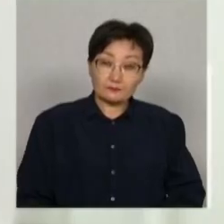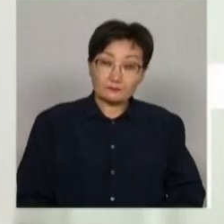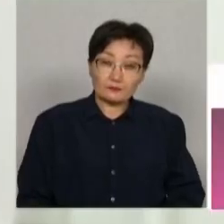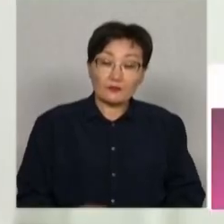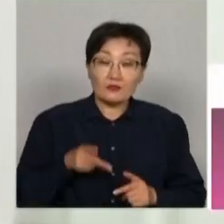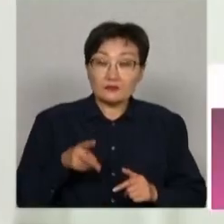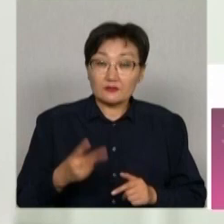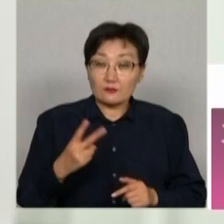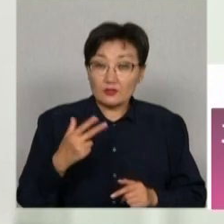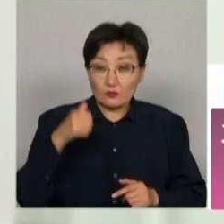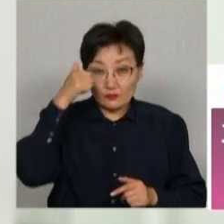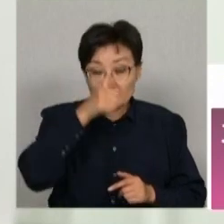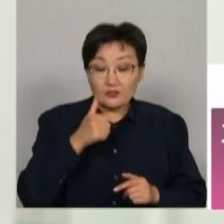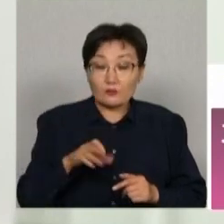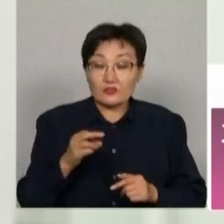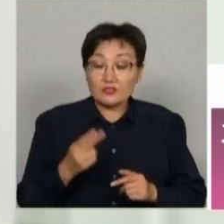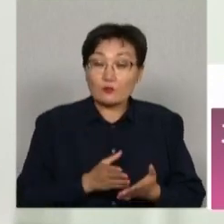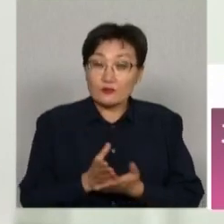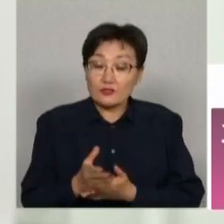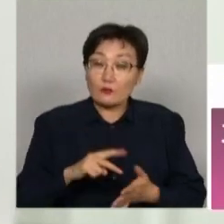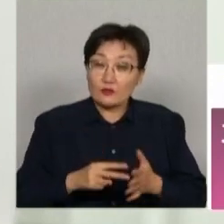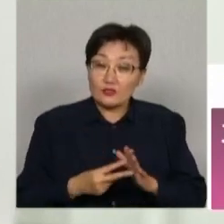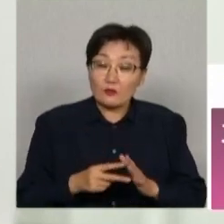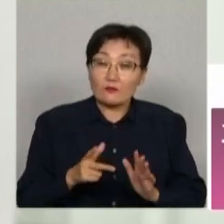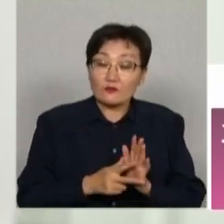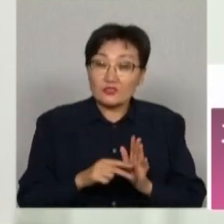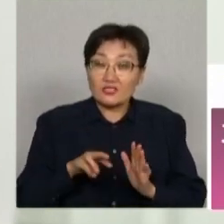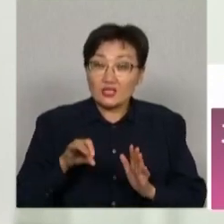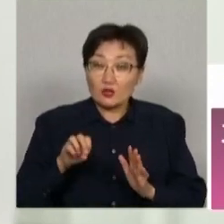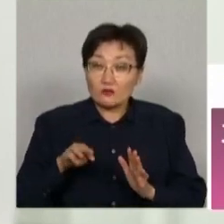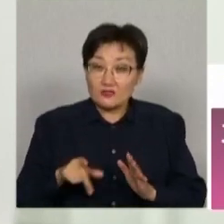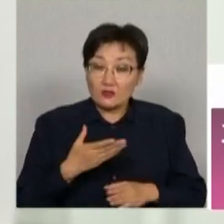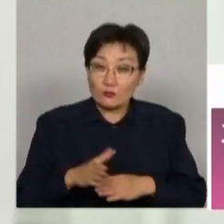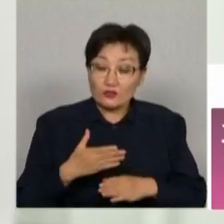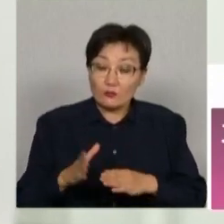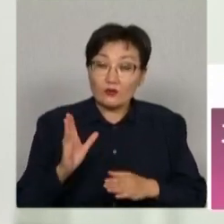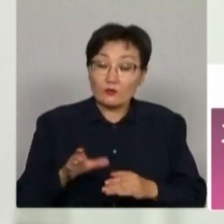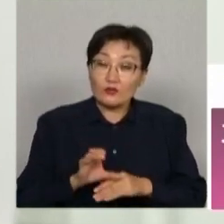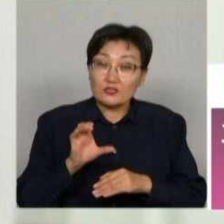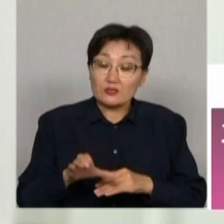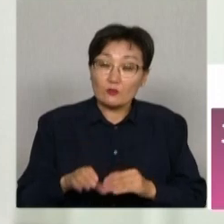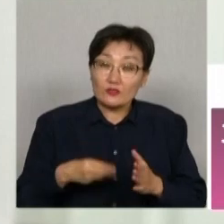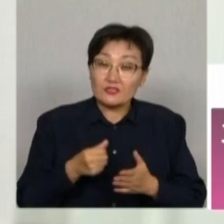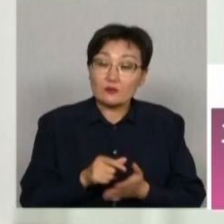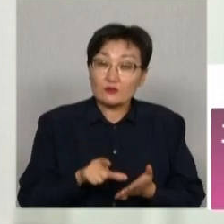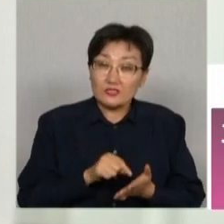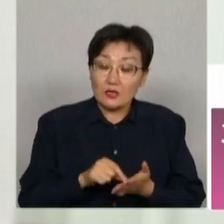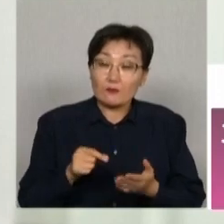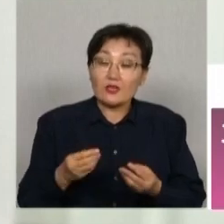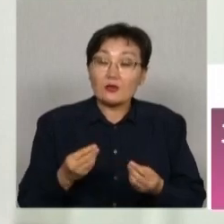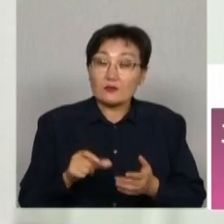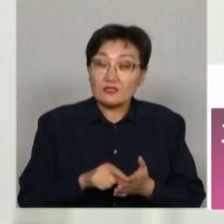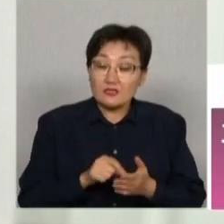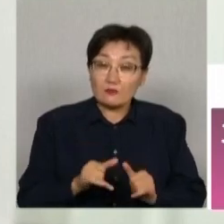В 2023 году на социальную сферу запланировано 8 триллионов тенге. Средства будут направлены на выплату пенсий и пособий,